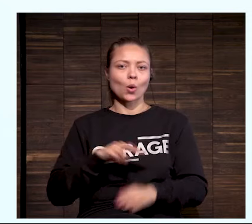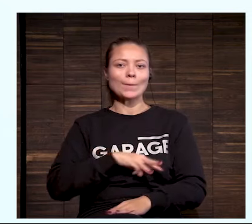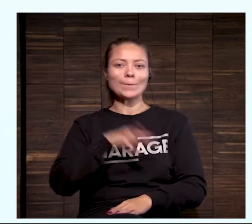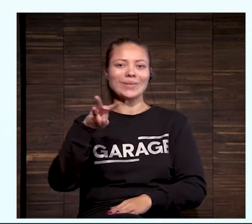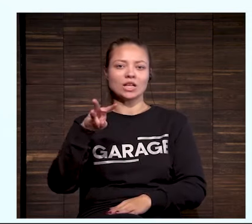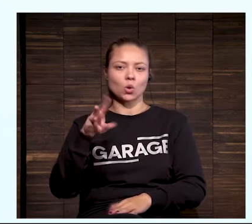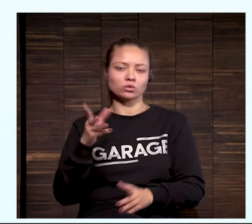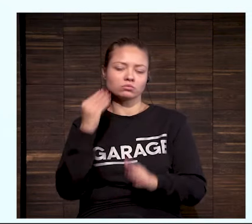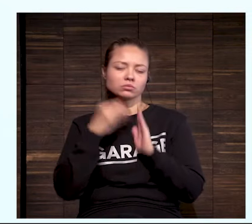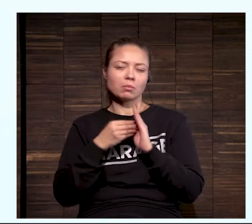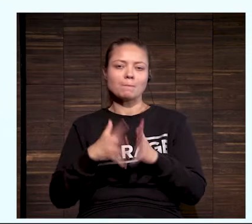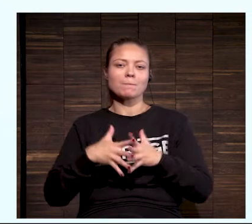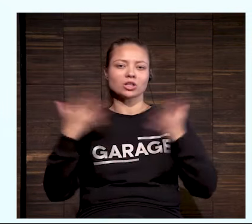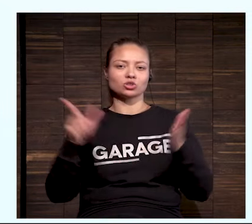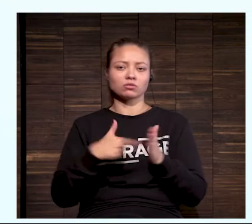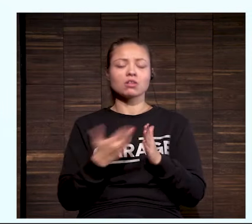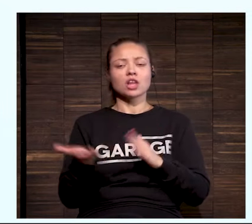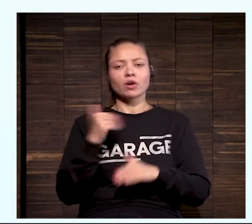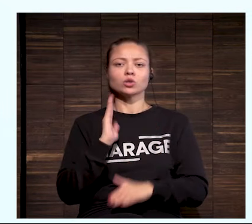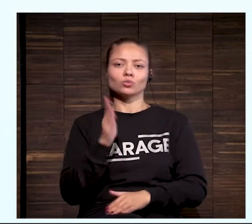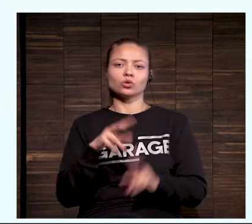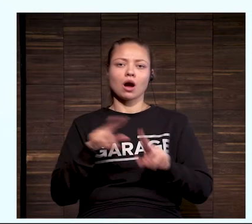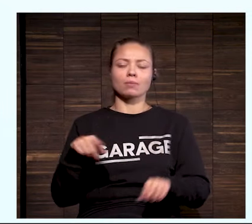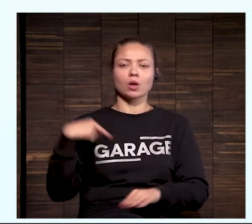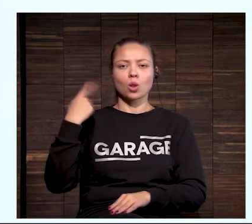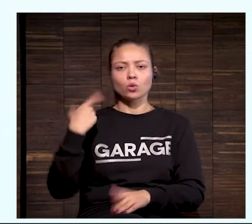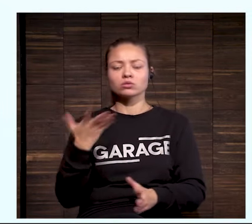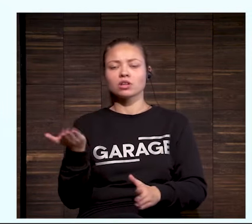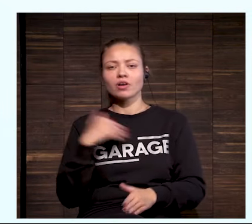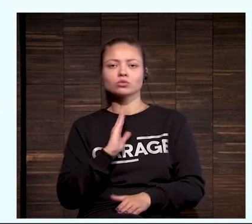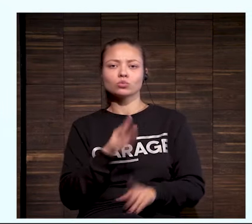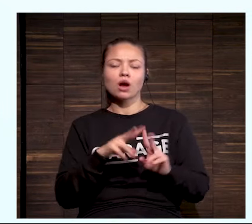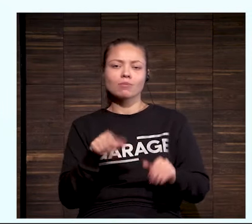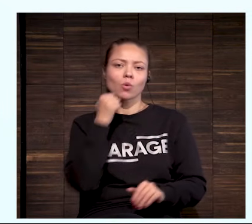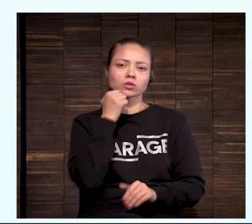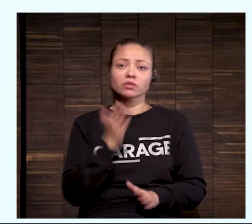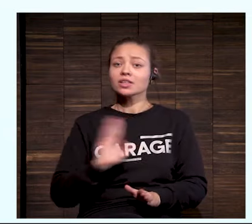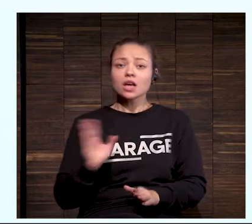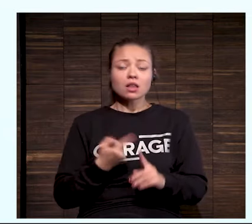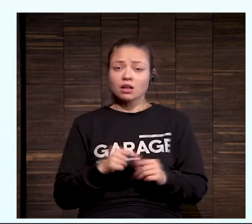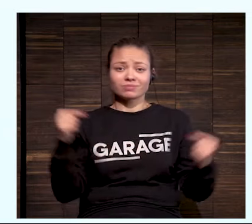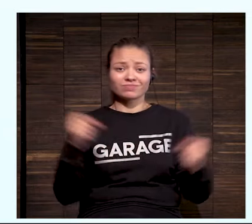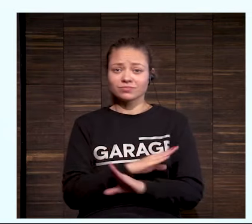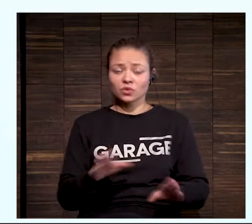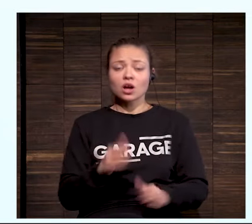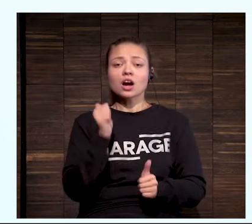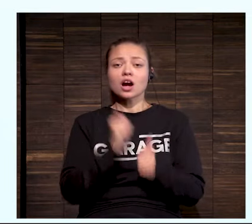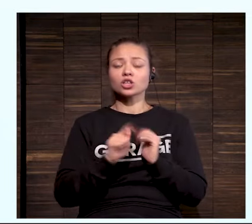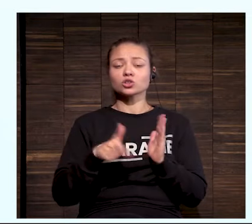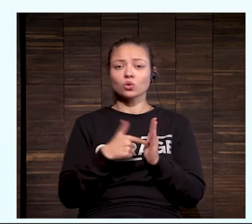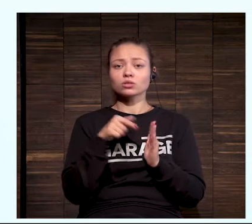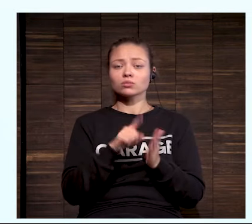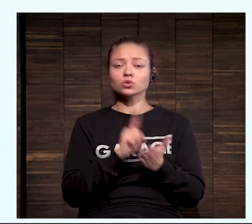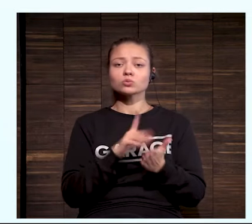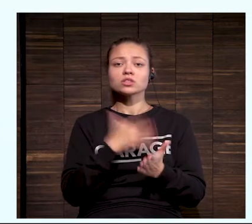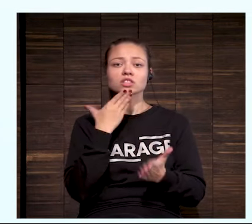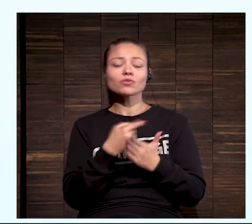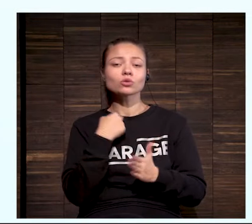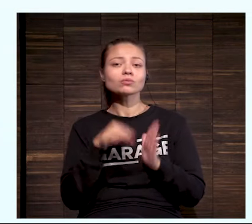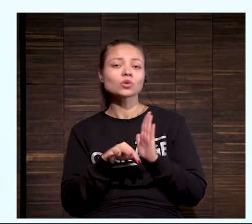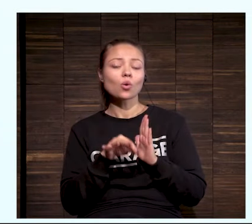городов давайте будем как лондон давайте будем как москва нет это не работают каждого города должен быть свой голос каждый